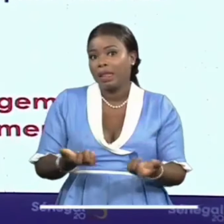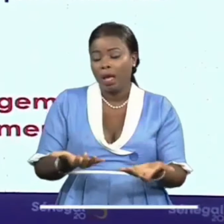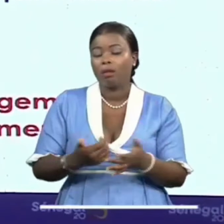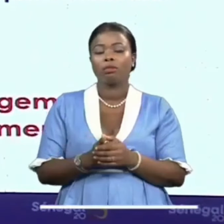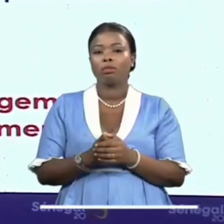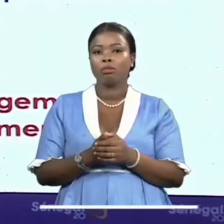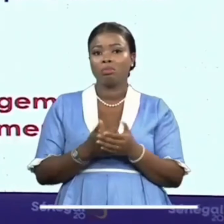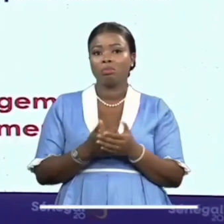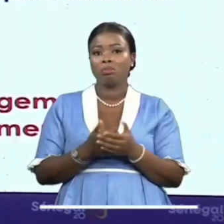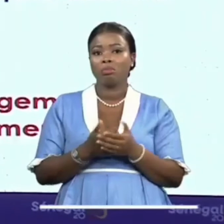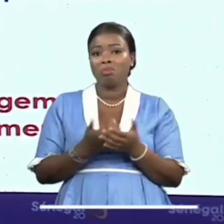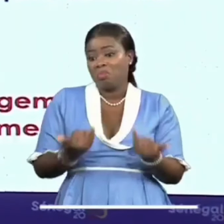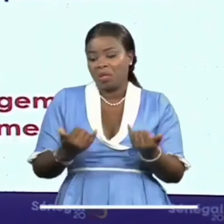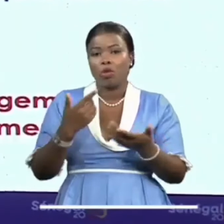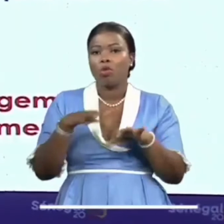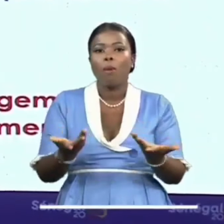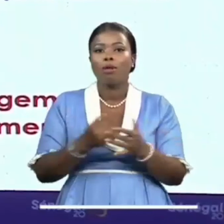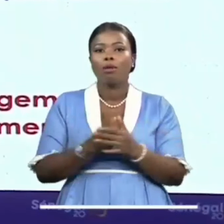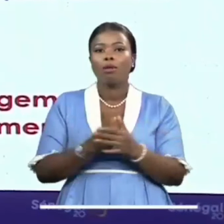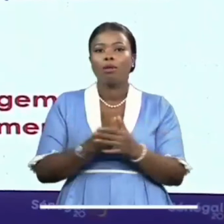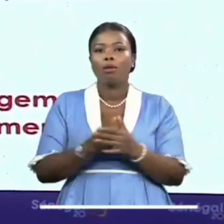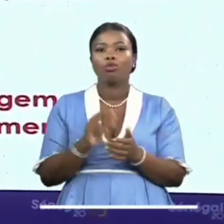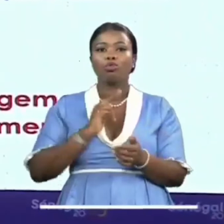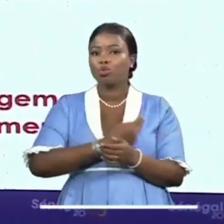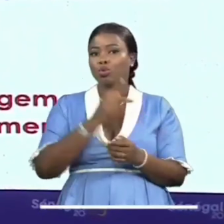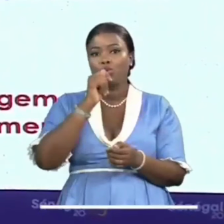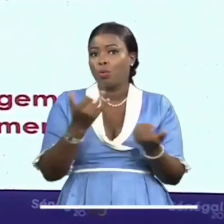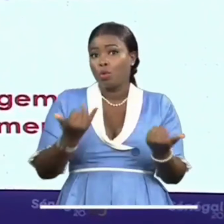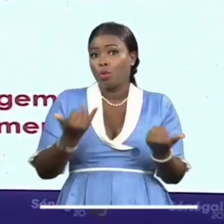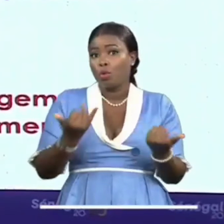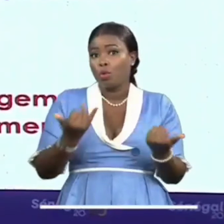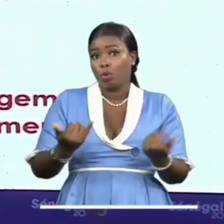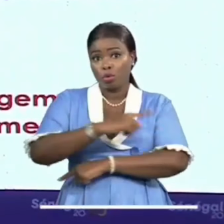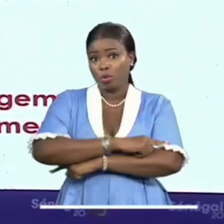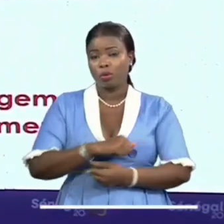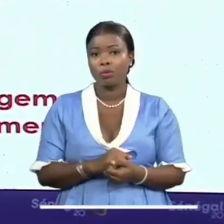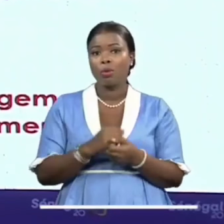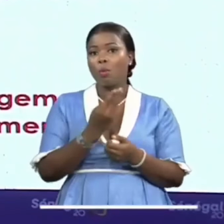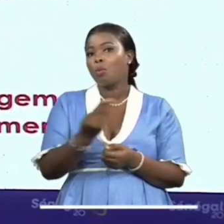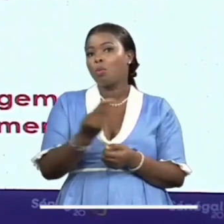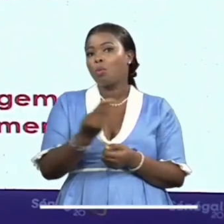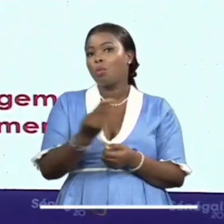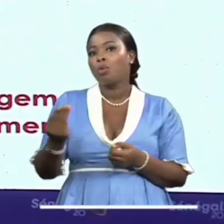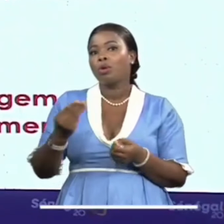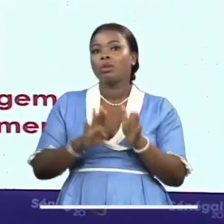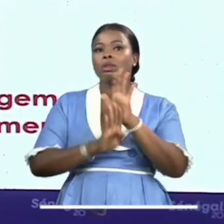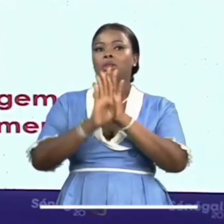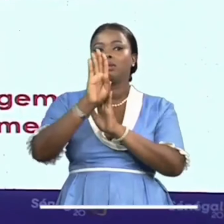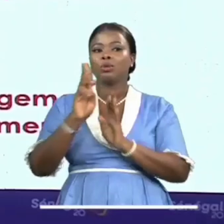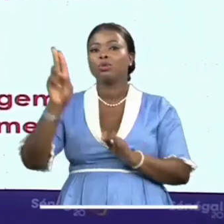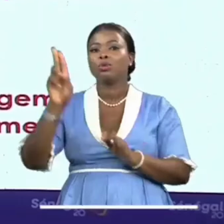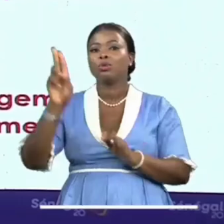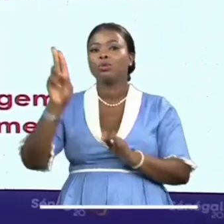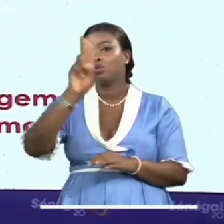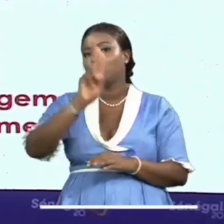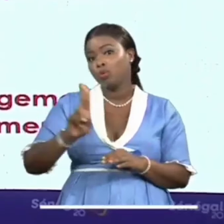nous en sommes aujourd'hui quel est le modèle de développement que nous avons utilisé depuis les indépendance